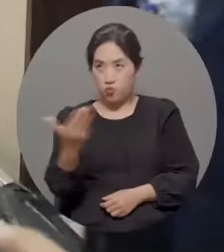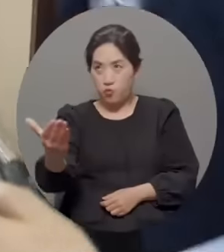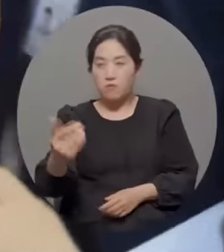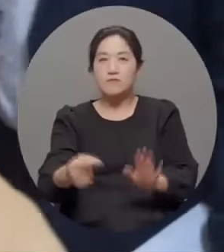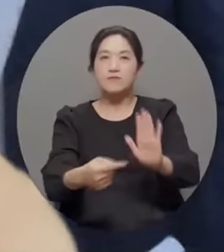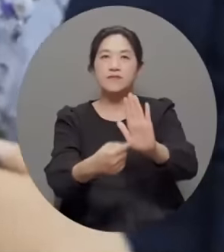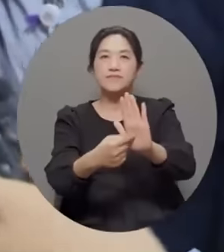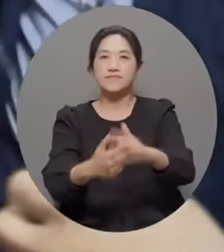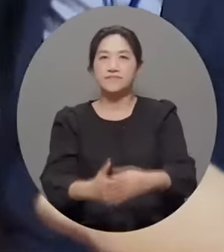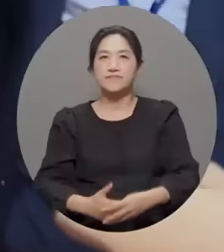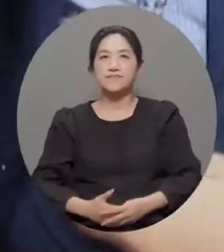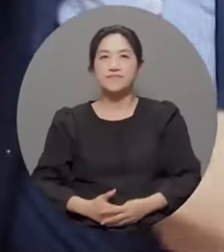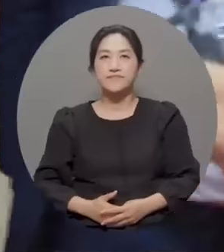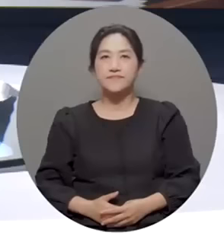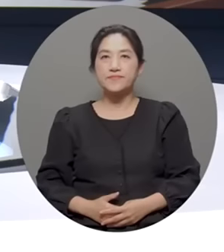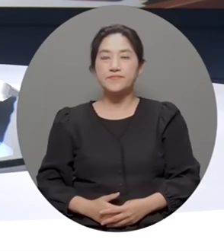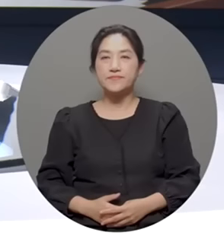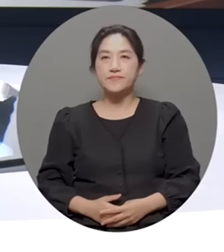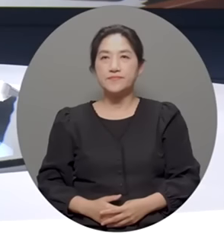뉴스 신수아입니다.